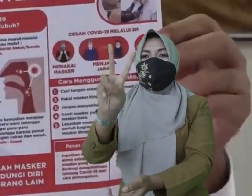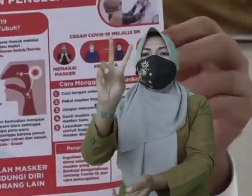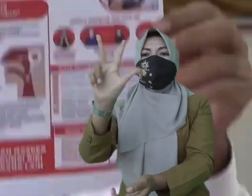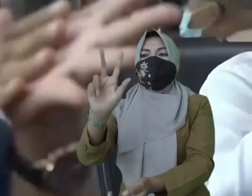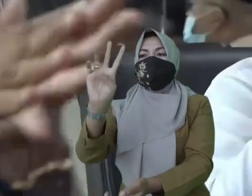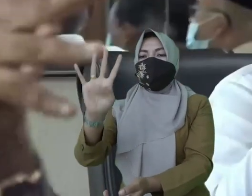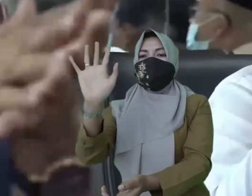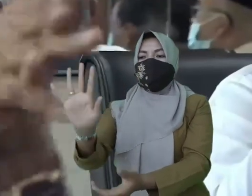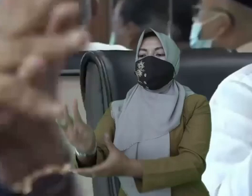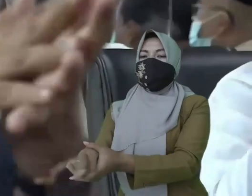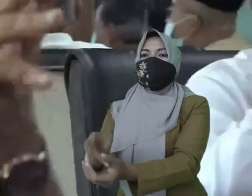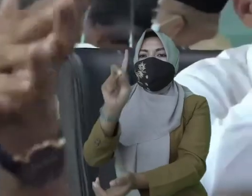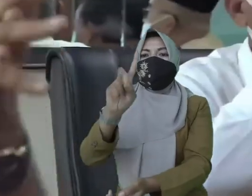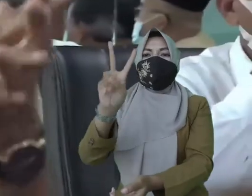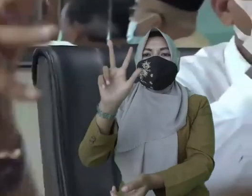1-2-3-4-5.